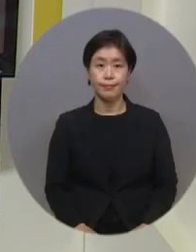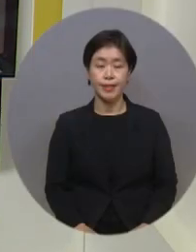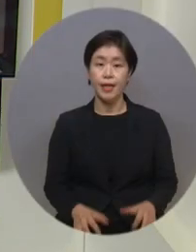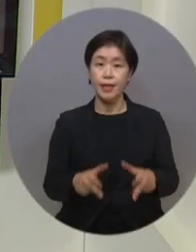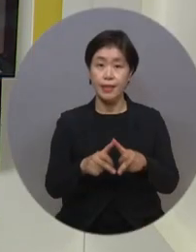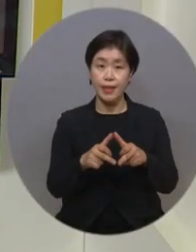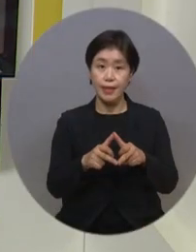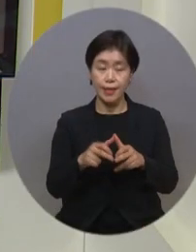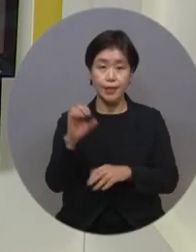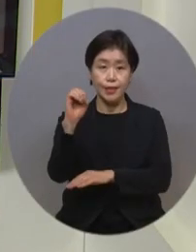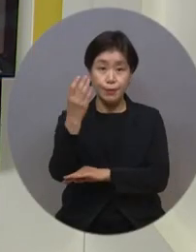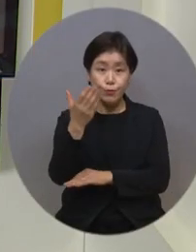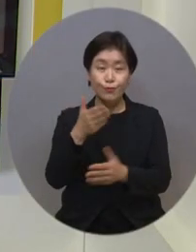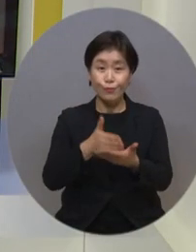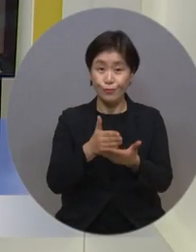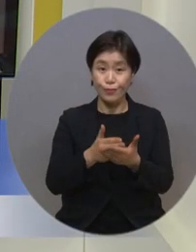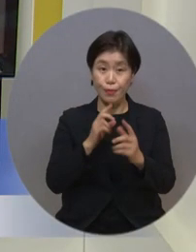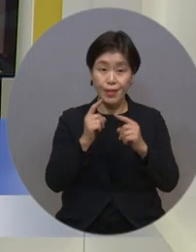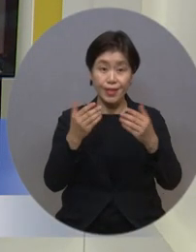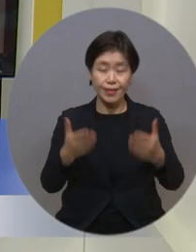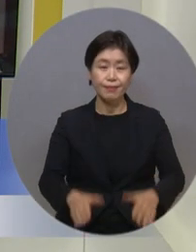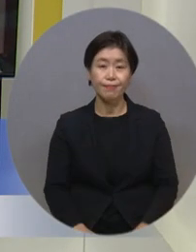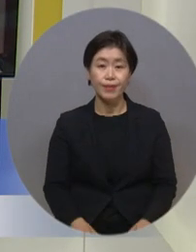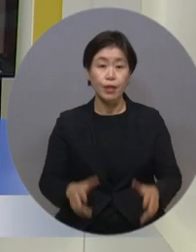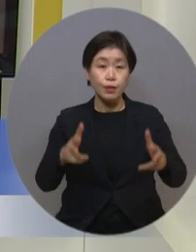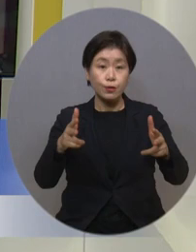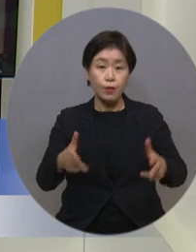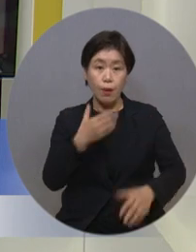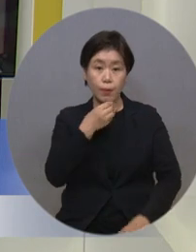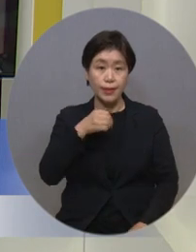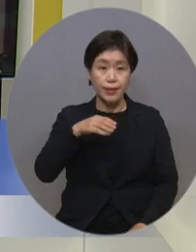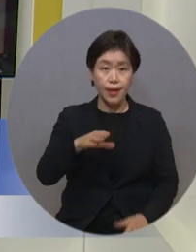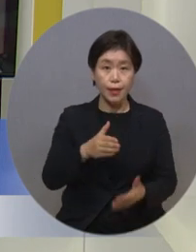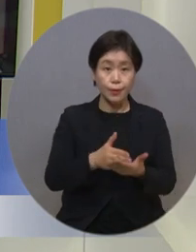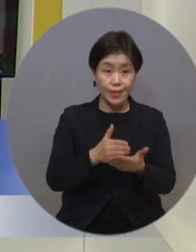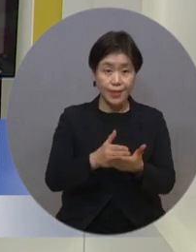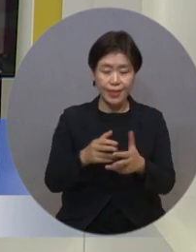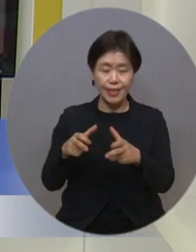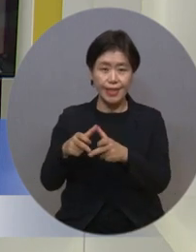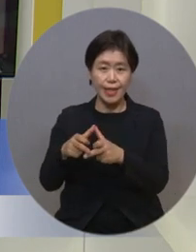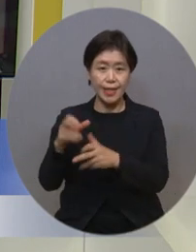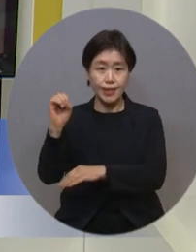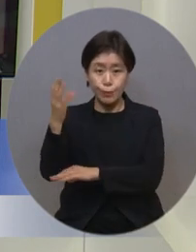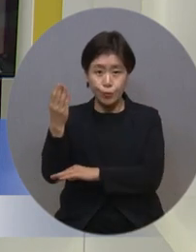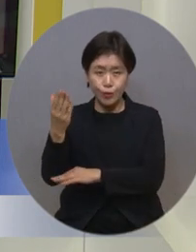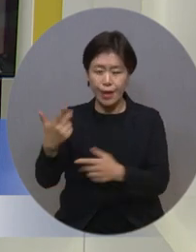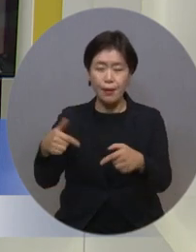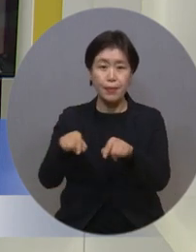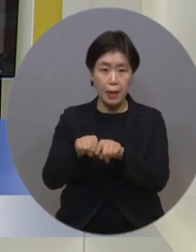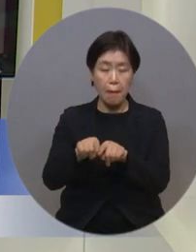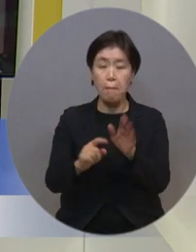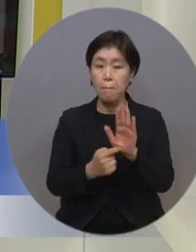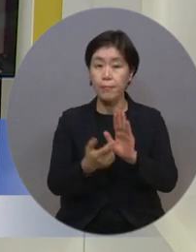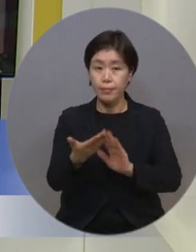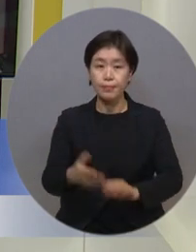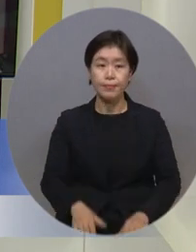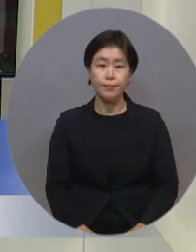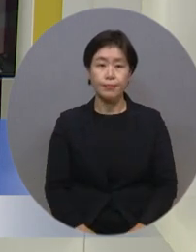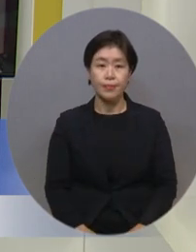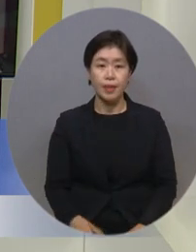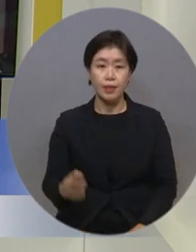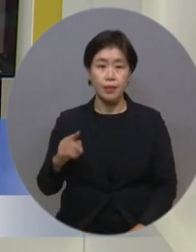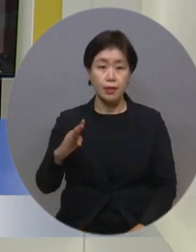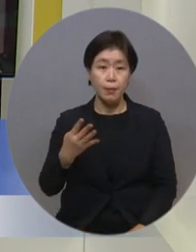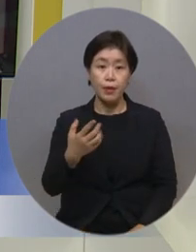장애인 시몬 브리핑 박정인입니다 한 주간의 복직의 소식을 장애인신문과 함께 만나봅니다 장애인 신문